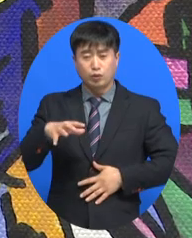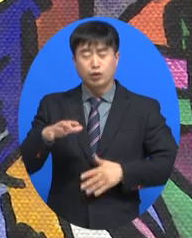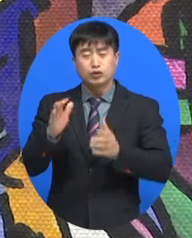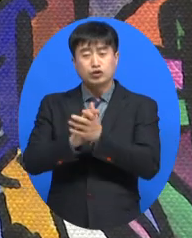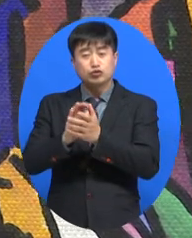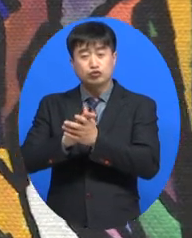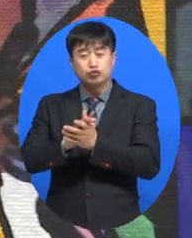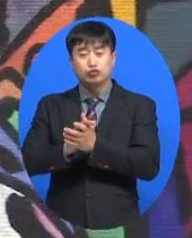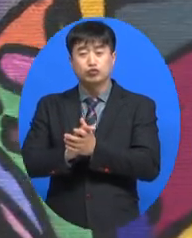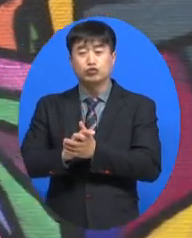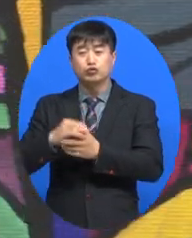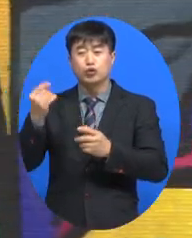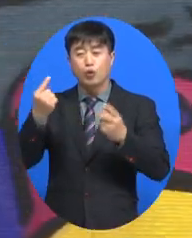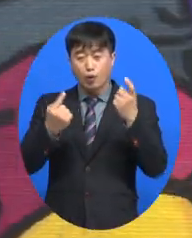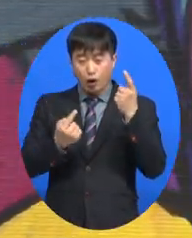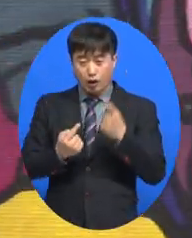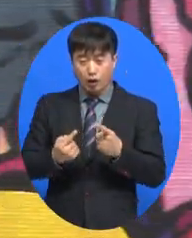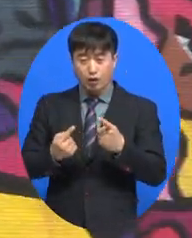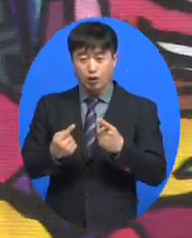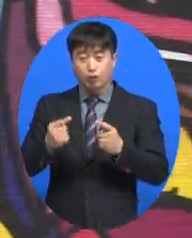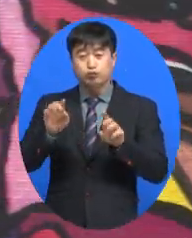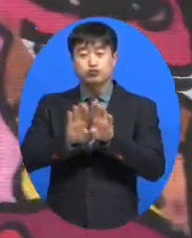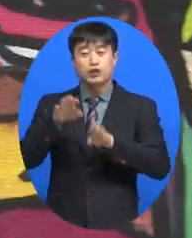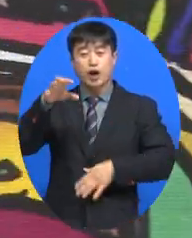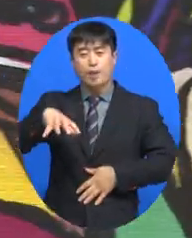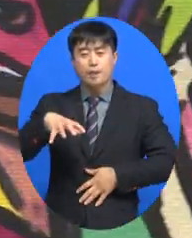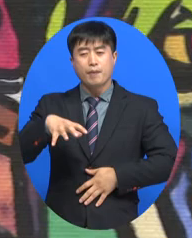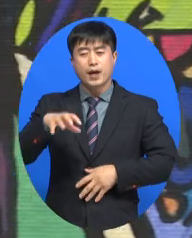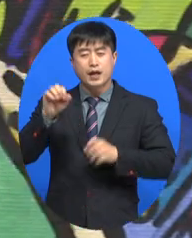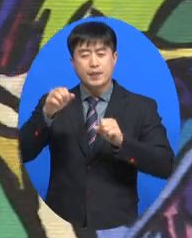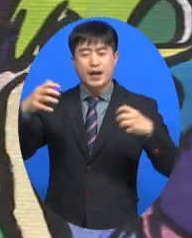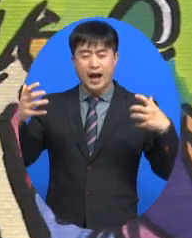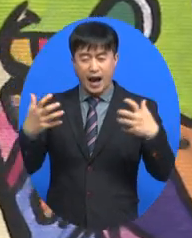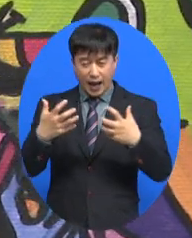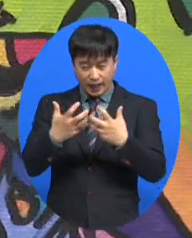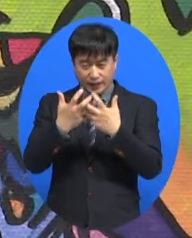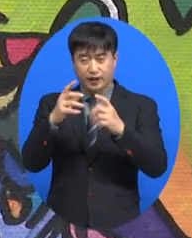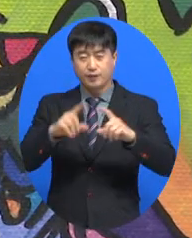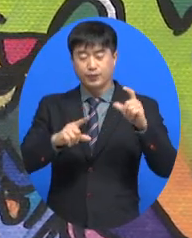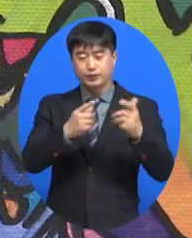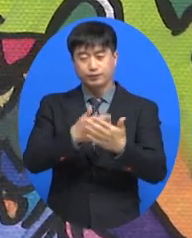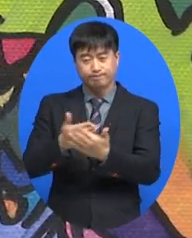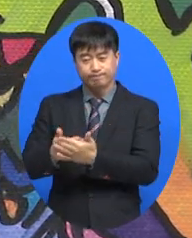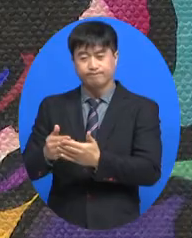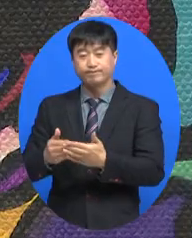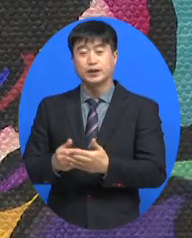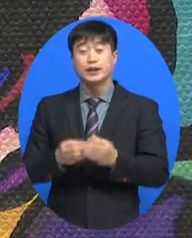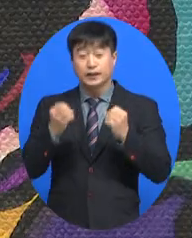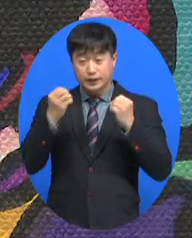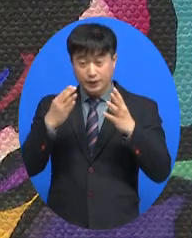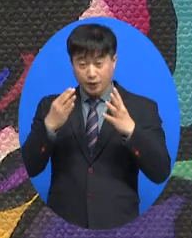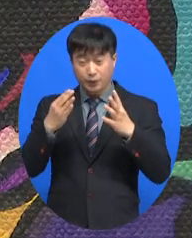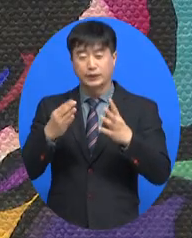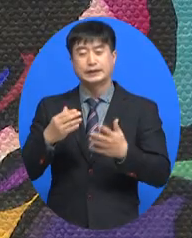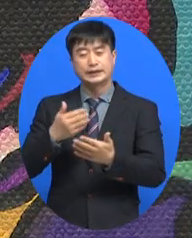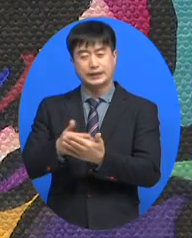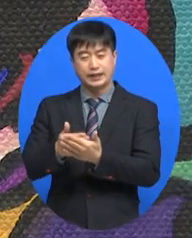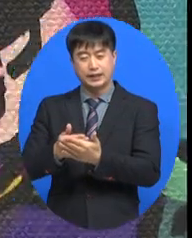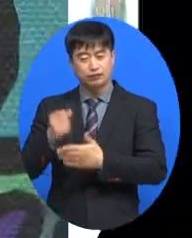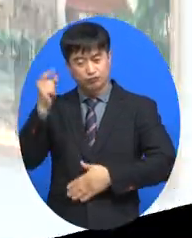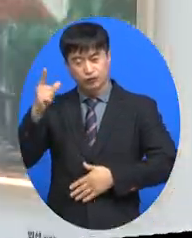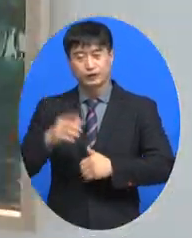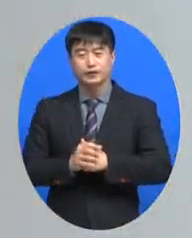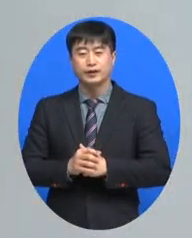세상에서 친구들이 놀러와 현관에 신발이 가득한 모습을 표현했습니다. 새싹 작가로 두각을 나타내고